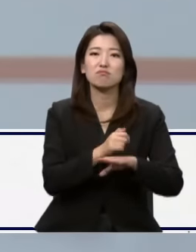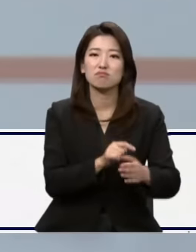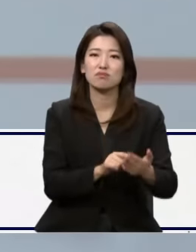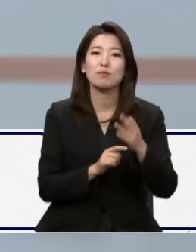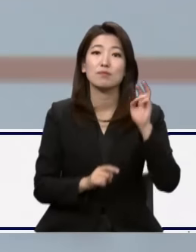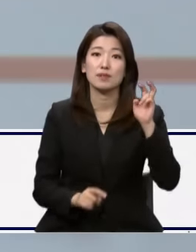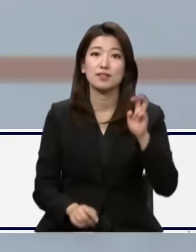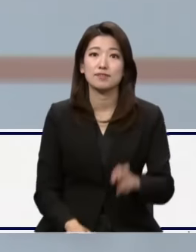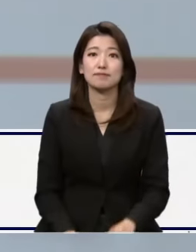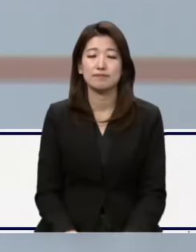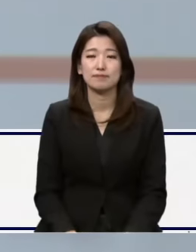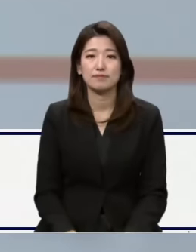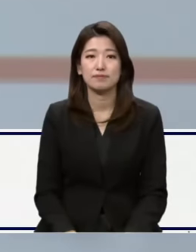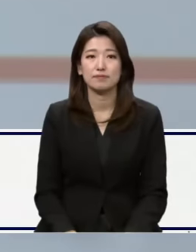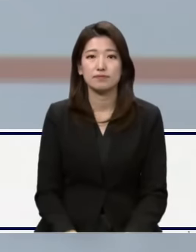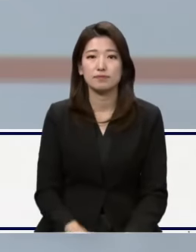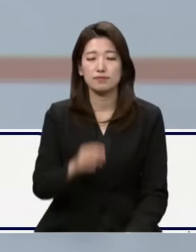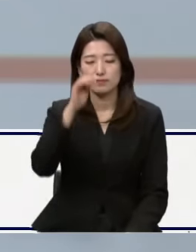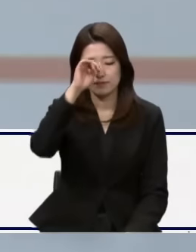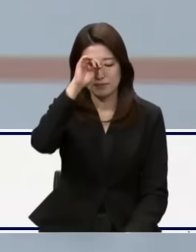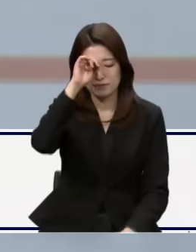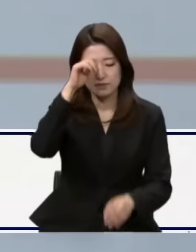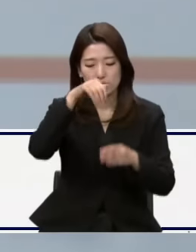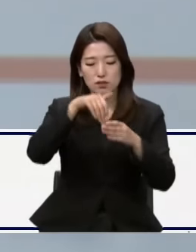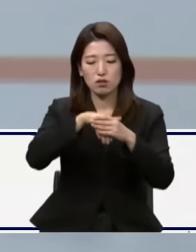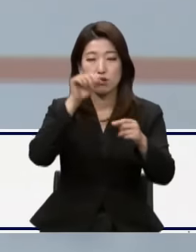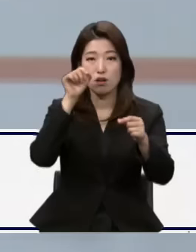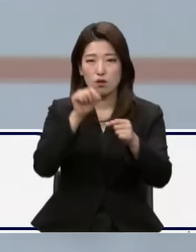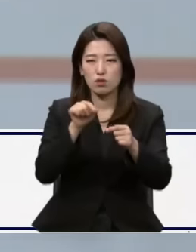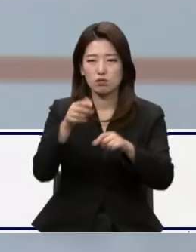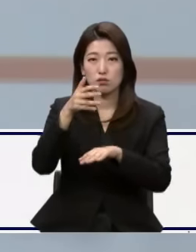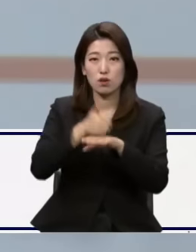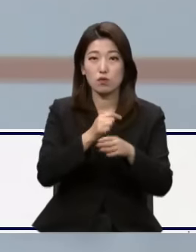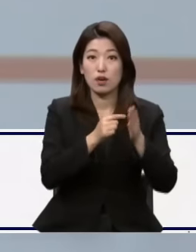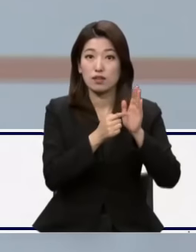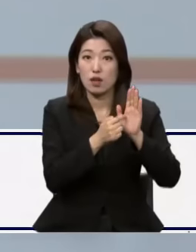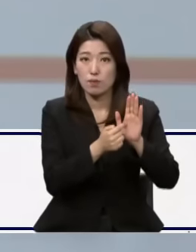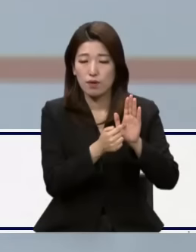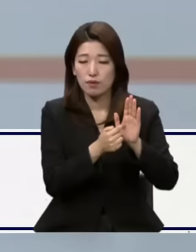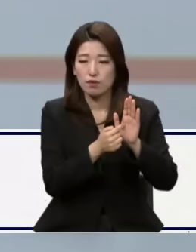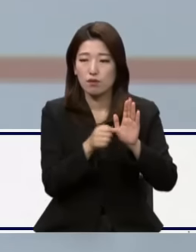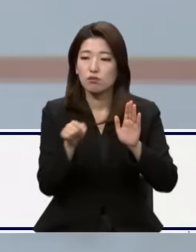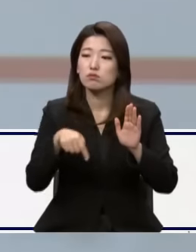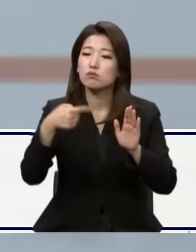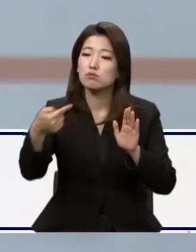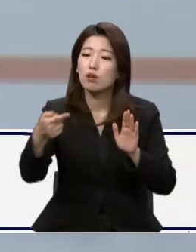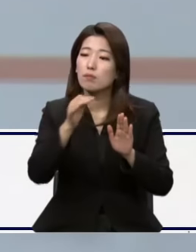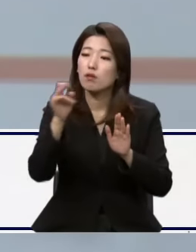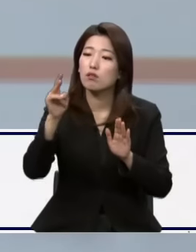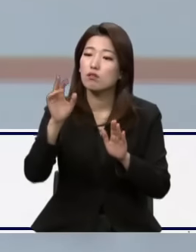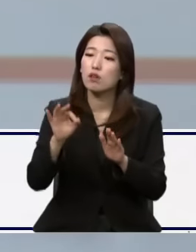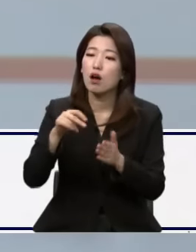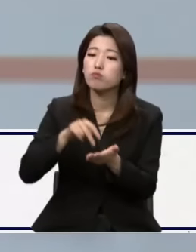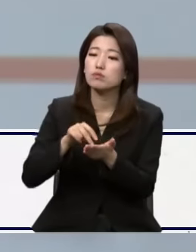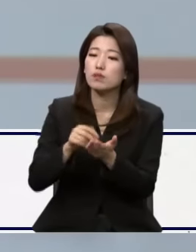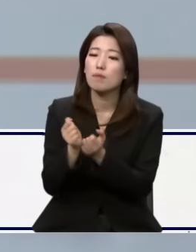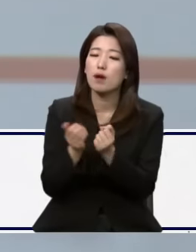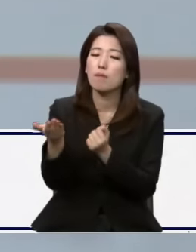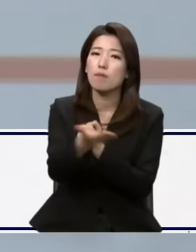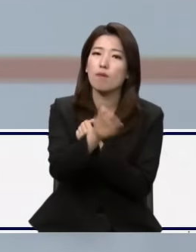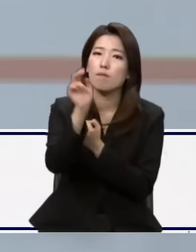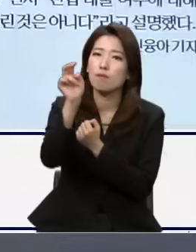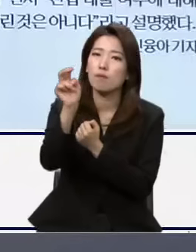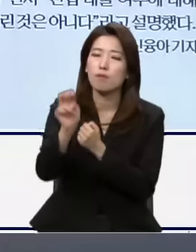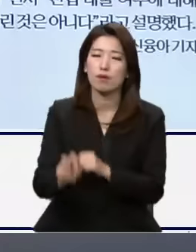선거 전이라도 사실 관계가 나오고 난다면 당에서도 그리고 후보가 또 다른 해명이라 입장이 나오지 않을까라고 기대하고